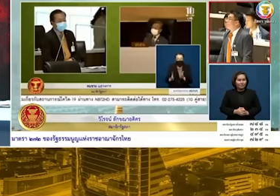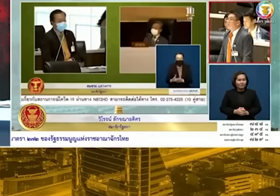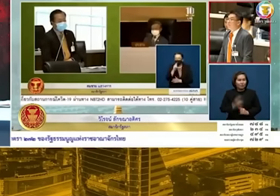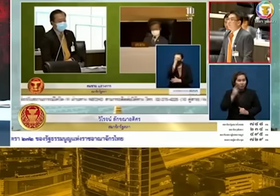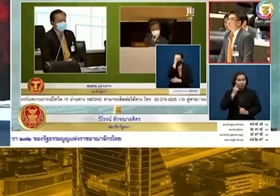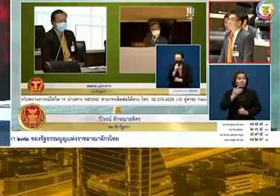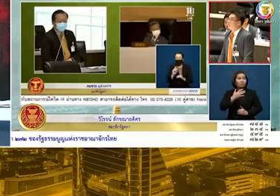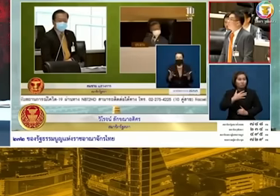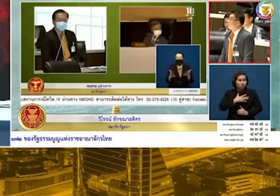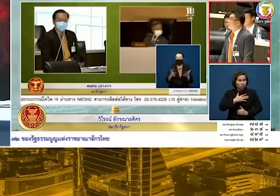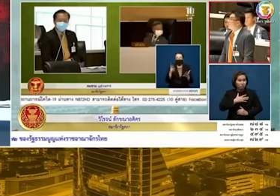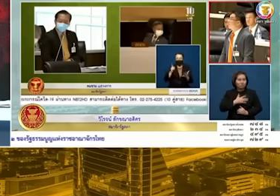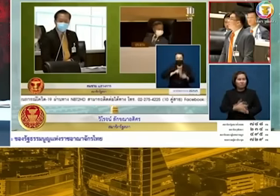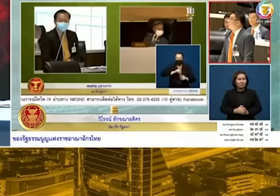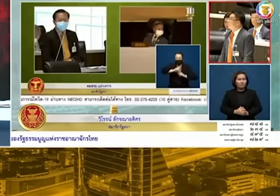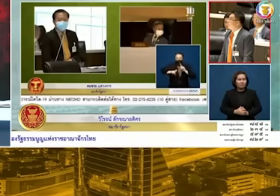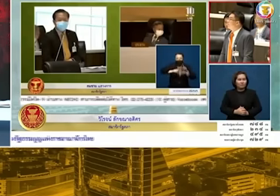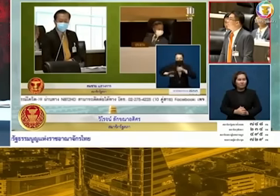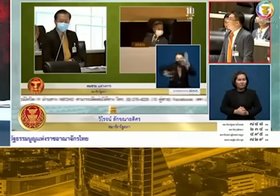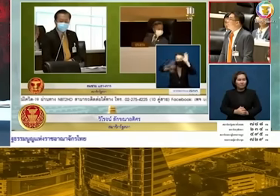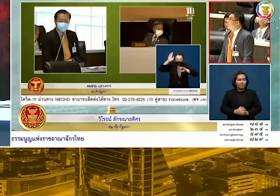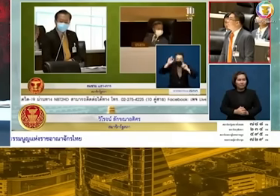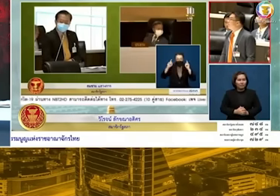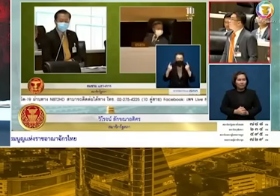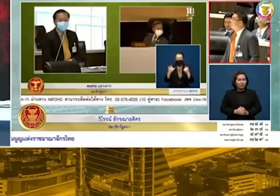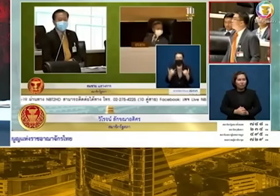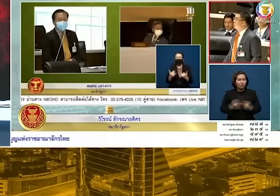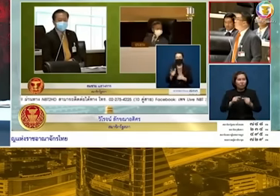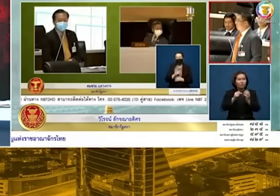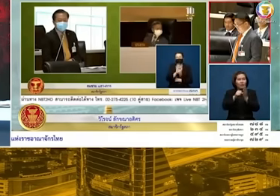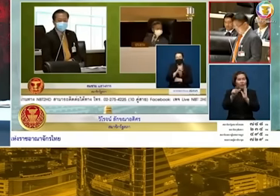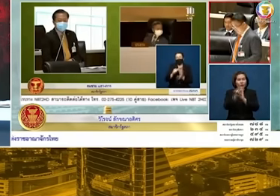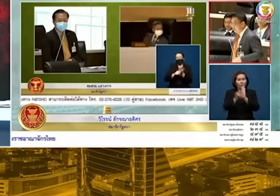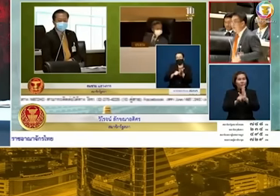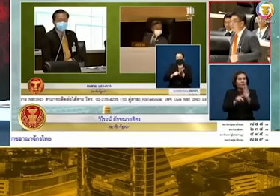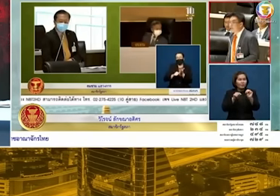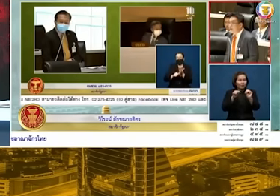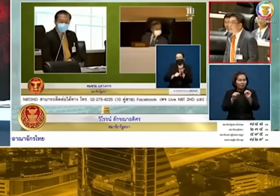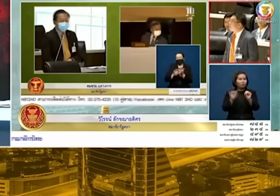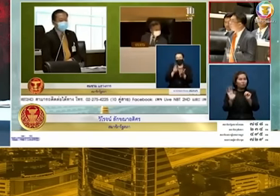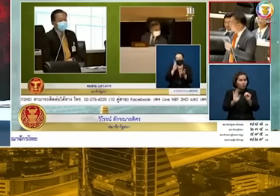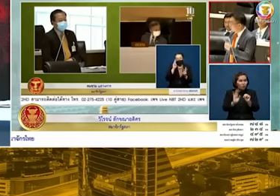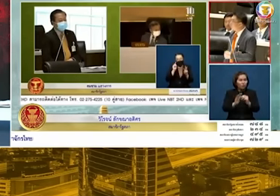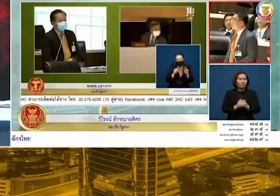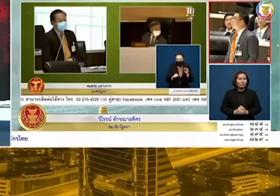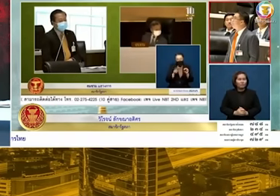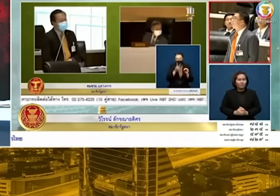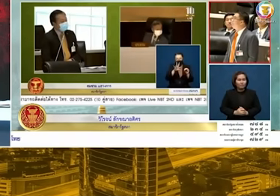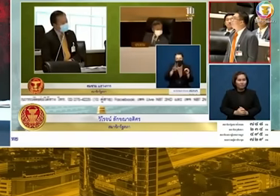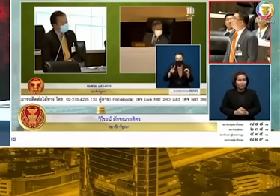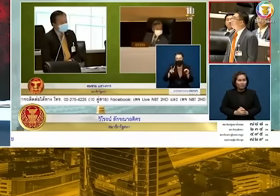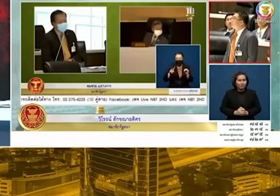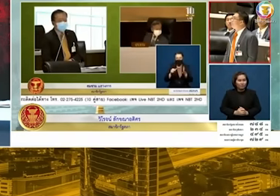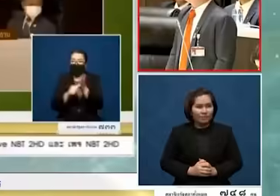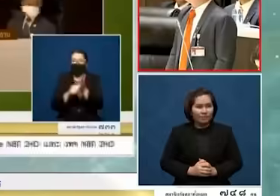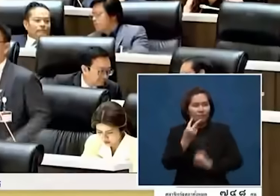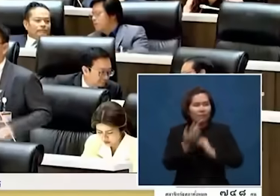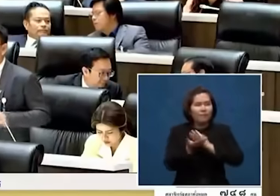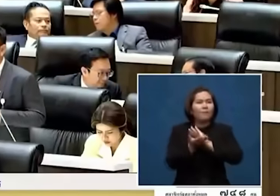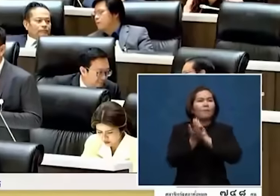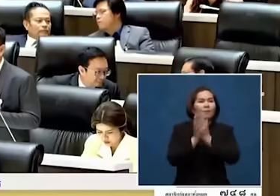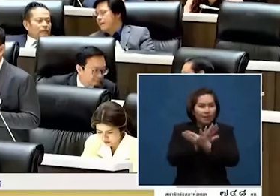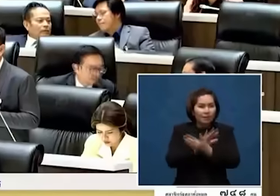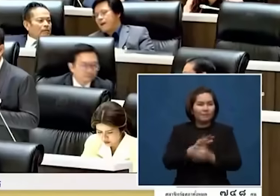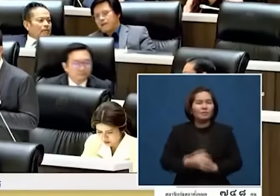าแล้วคุณสมชายก็ไม่พอใจเนี่ยตอนนี้ท่านผู้ชมฮะเดี๋ยวลองฟังช่วงนี้ดูก็ได้นะ ผ